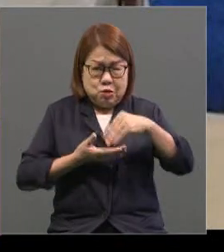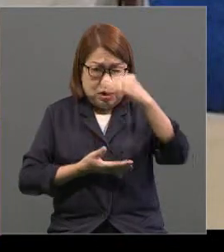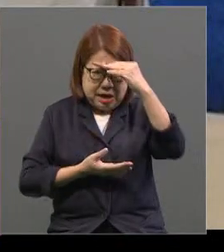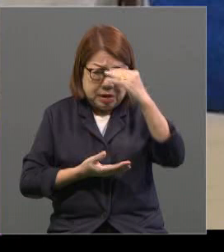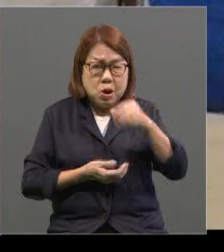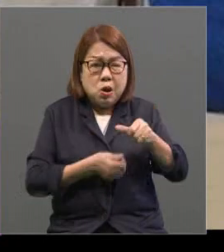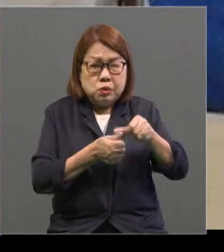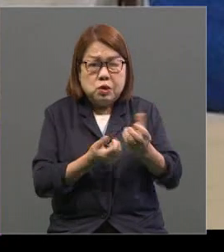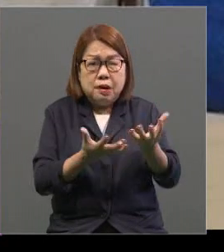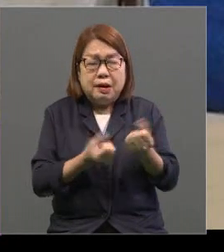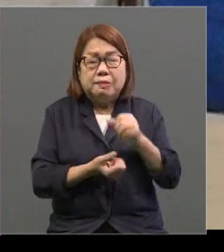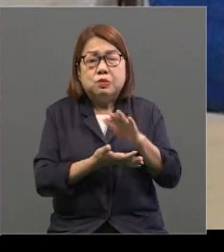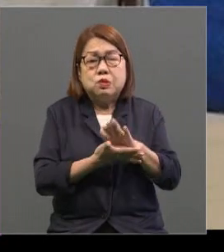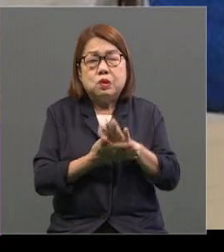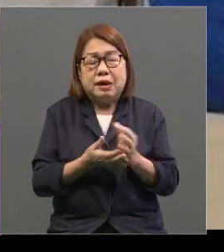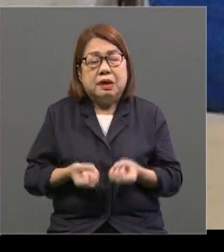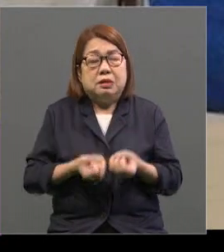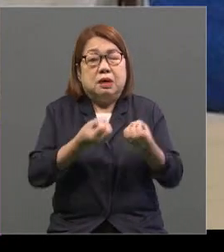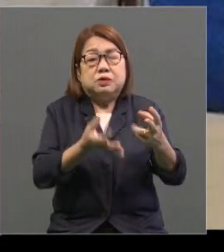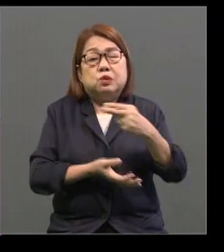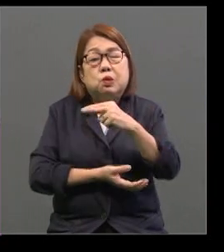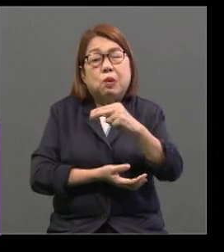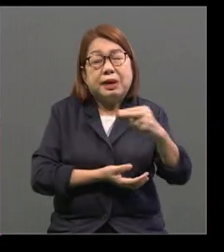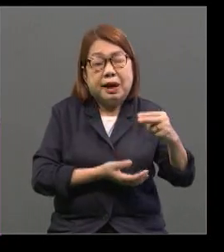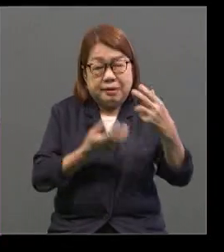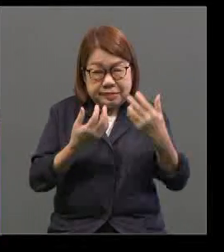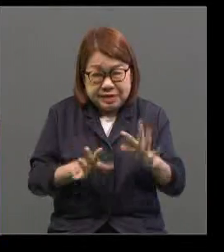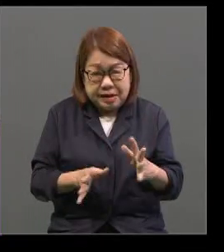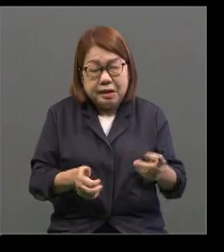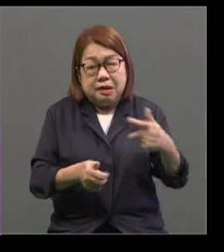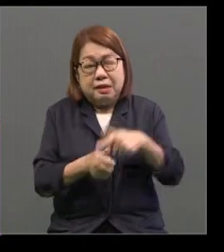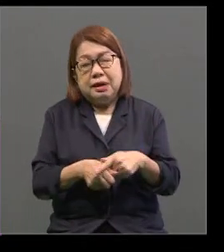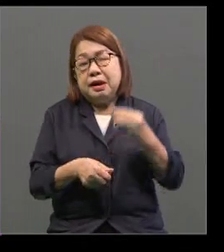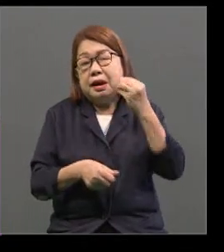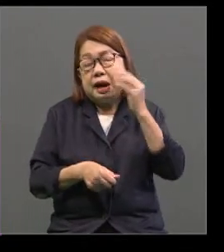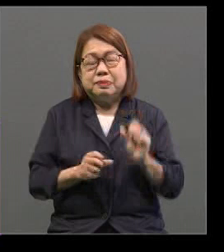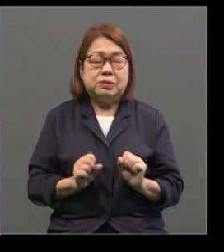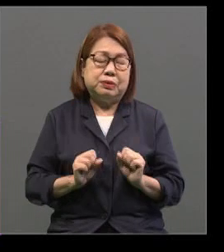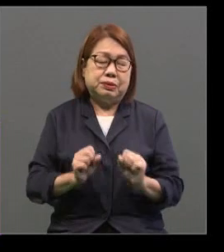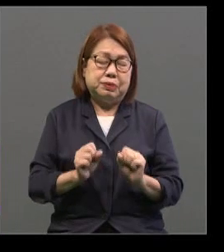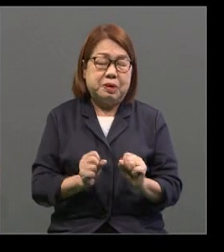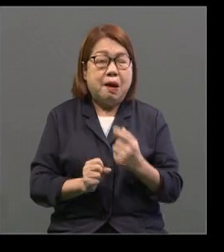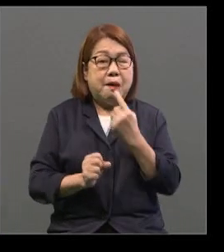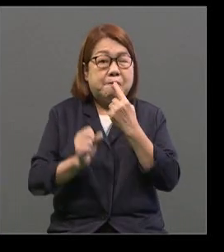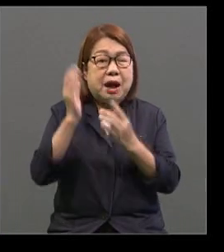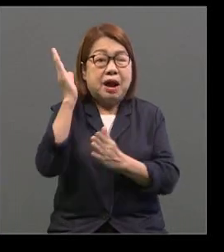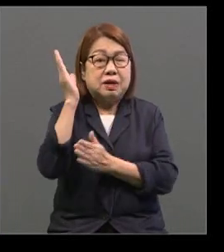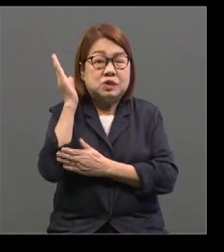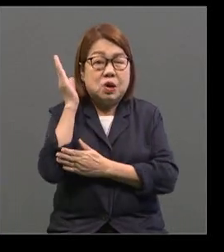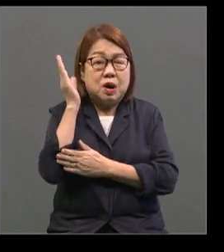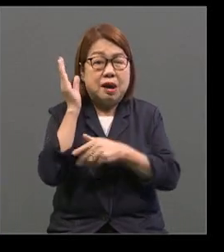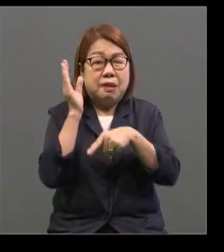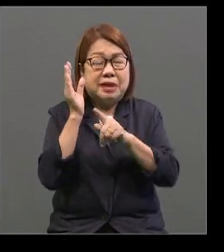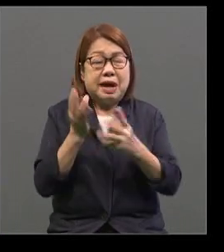จากโรงเรียนพาไปว่ายน้ำต่อเสร็จแล้วก็พากลับบ้านปรากฏว่าตอนที่รถผ่านปากซอยประชาสงเคราะห์ 33